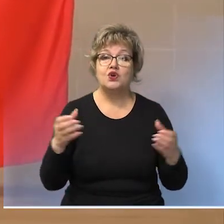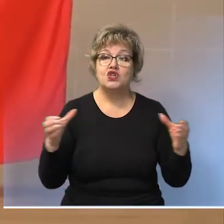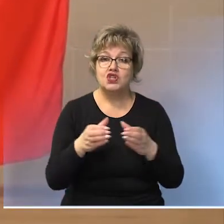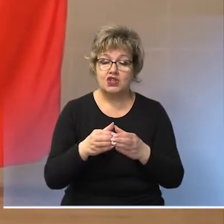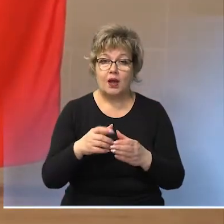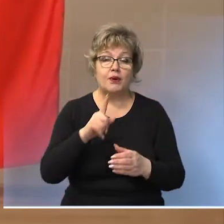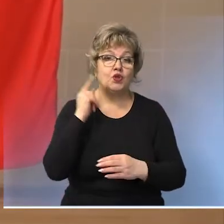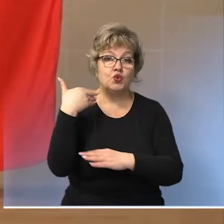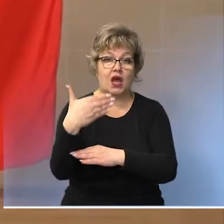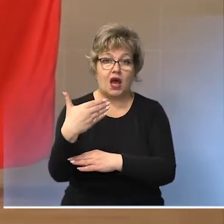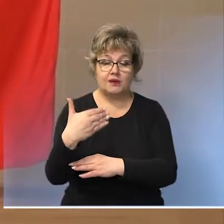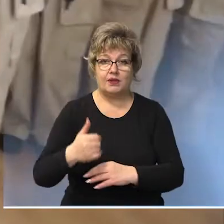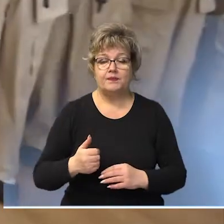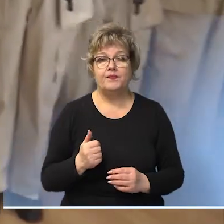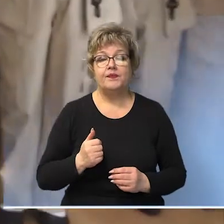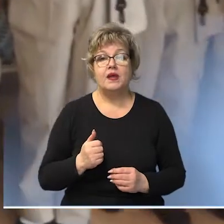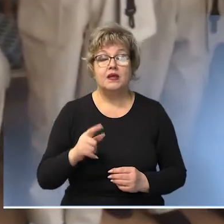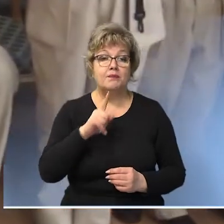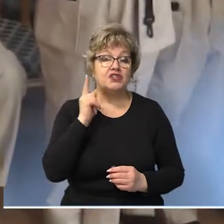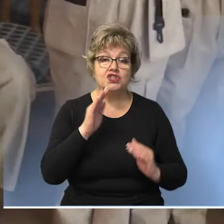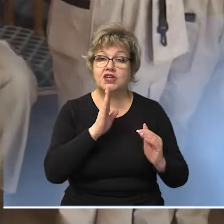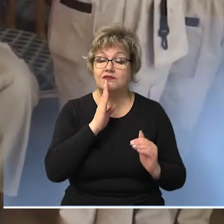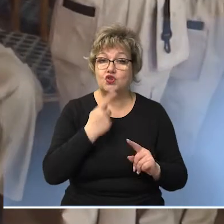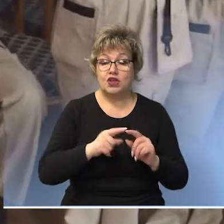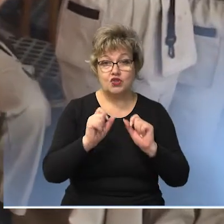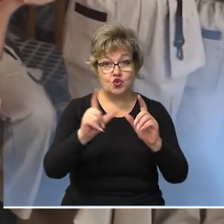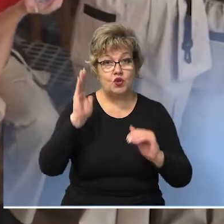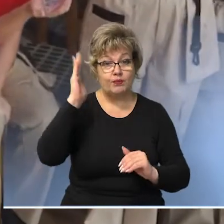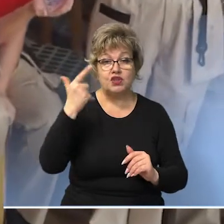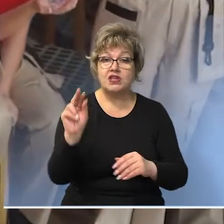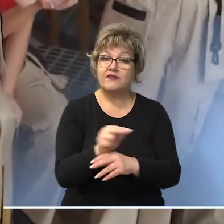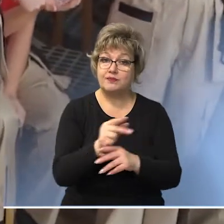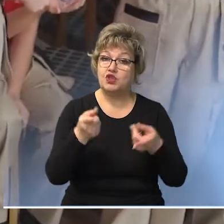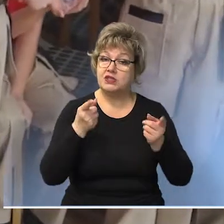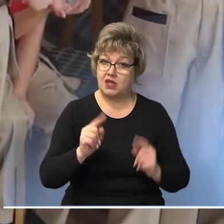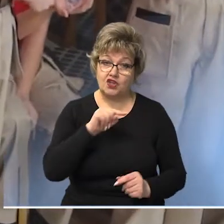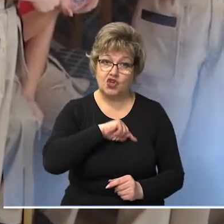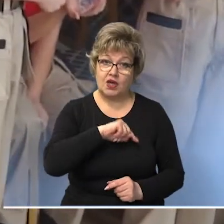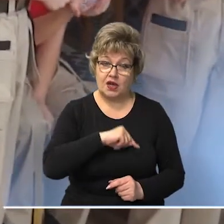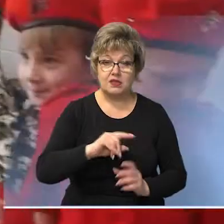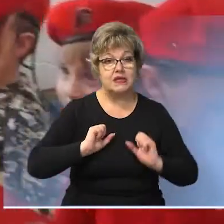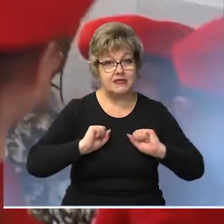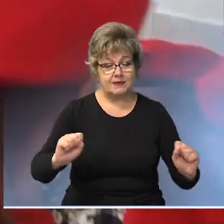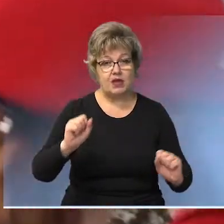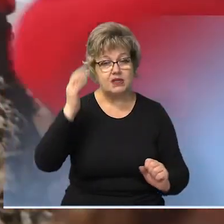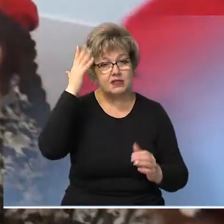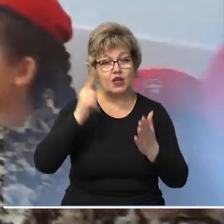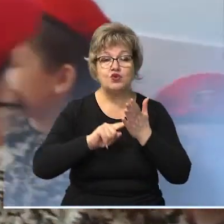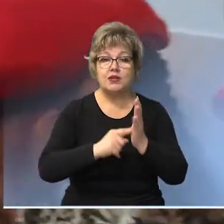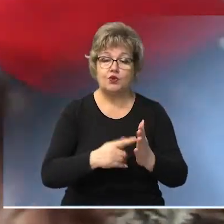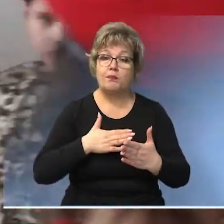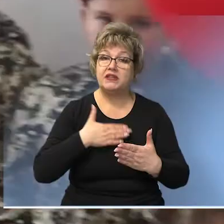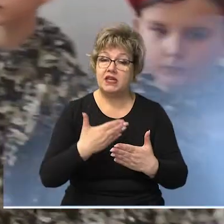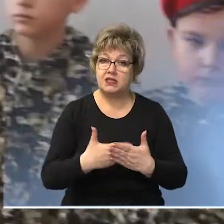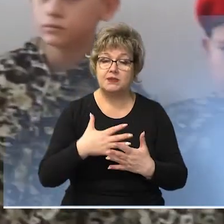Донецкого штаба флаг юнармии. Для мальчишек и девчонок это школа будущего, где воспитывается настоящий характер, смелость,